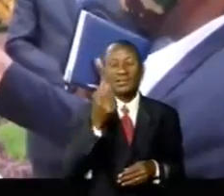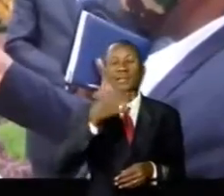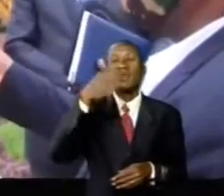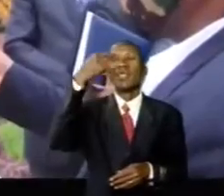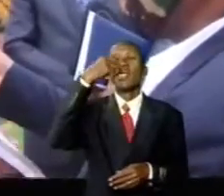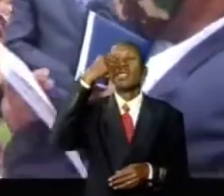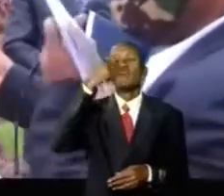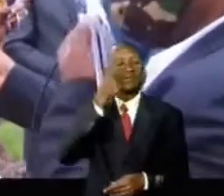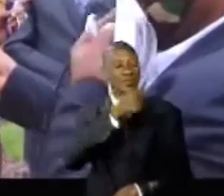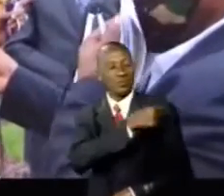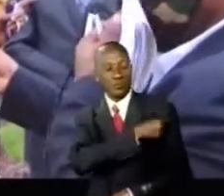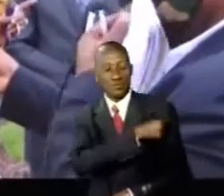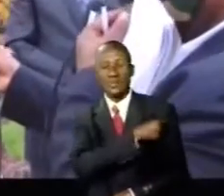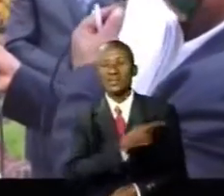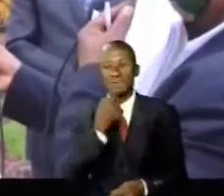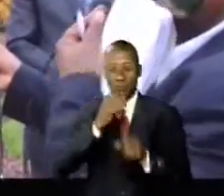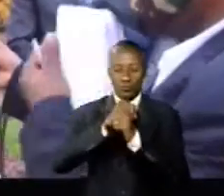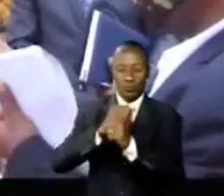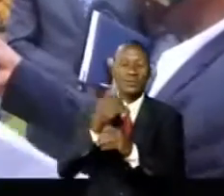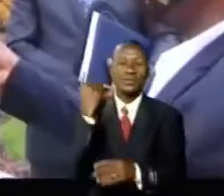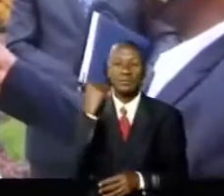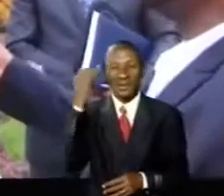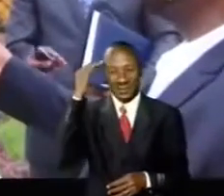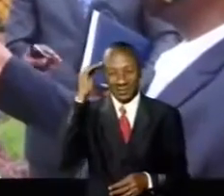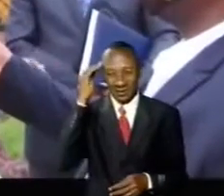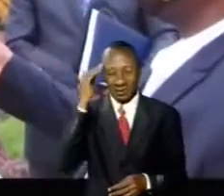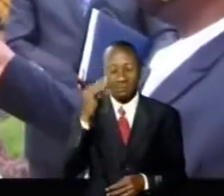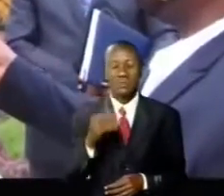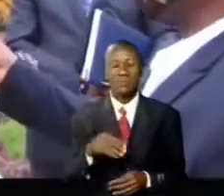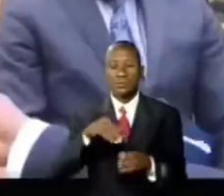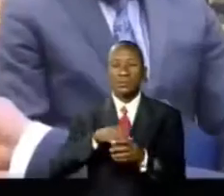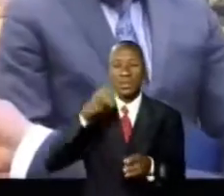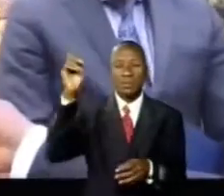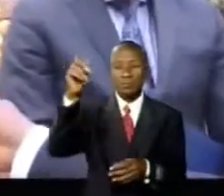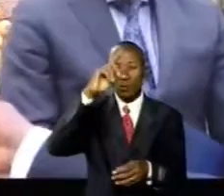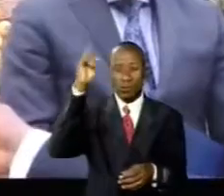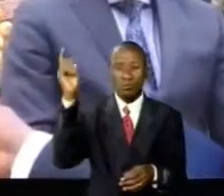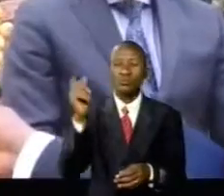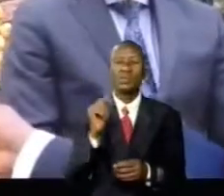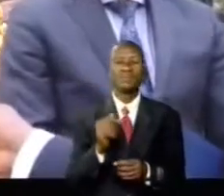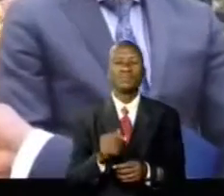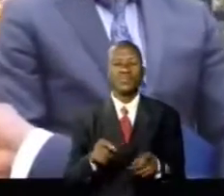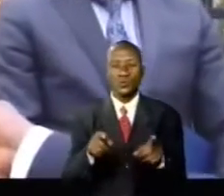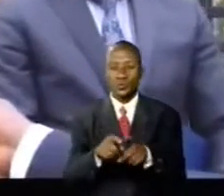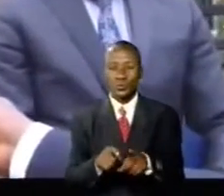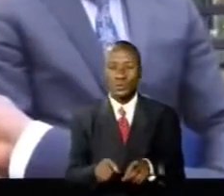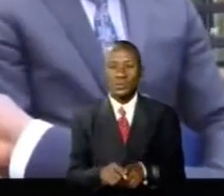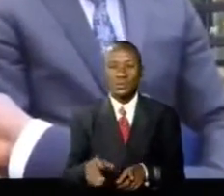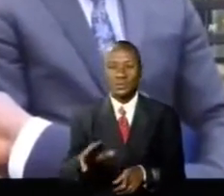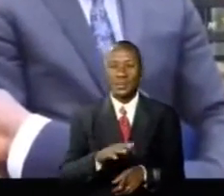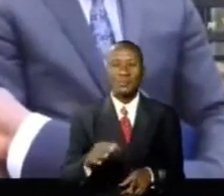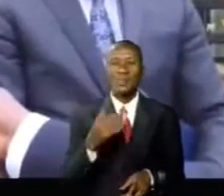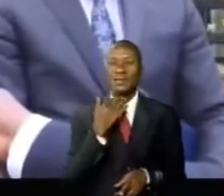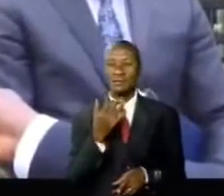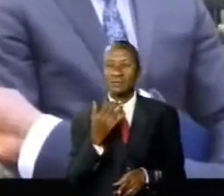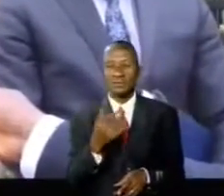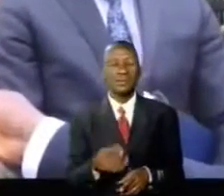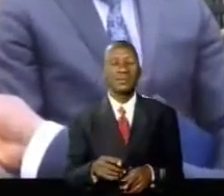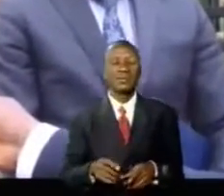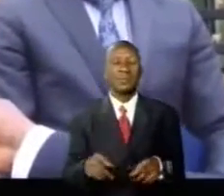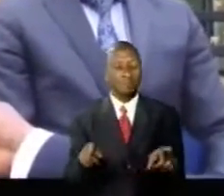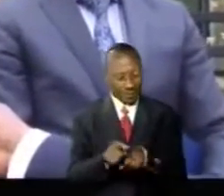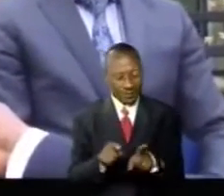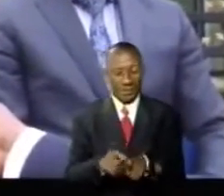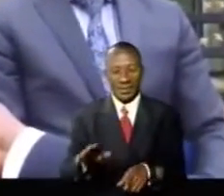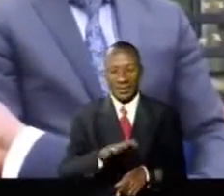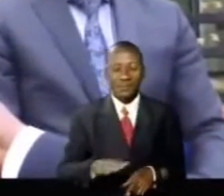possible, ça doit être au même moment à travers le monde entier, pas privilégier les pays riches au détriment des pays pauvres. Et donc